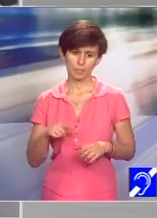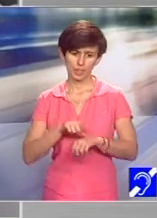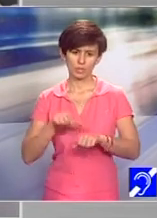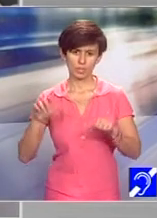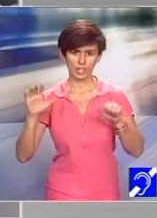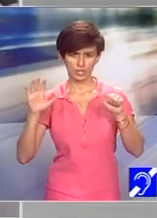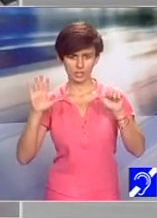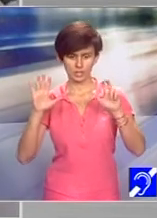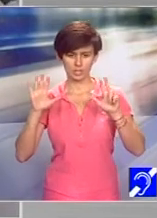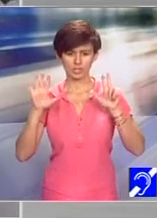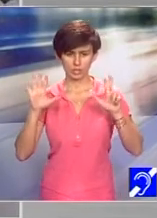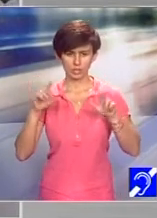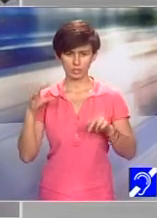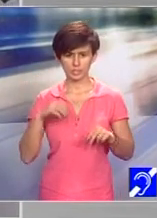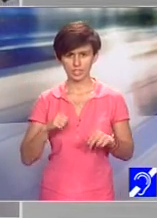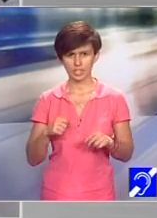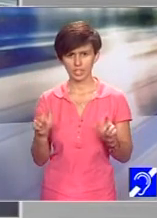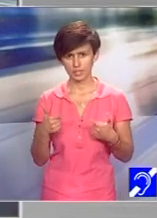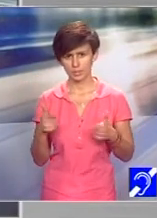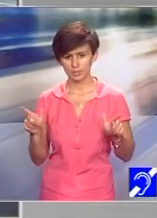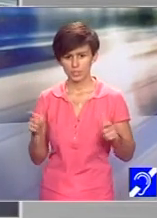muzică folk și alte surprize